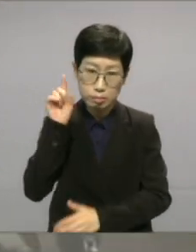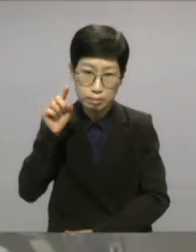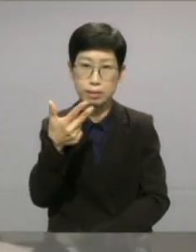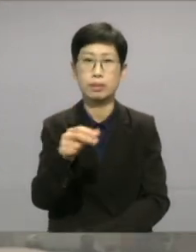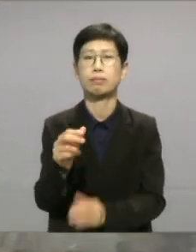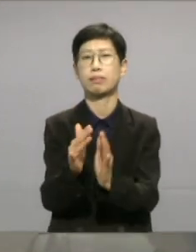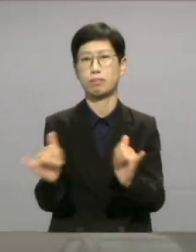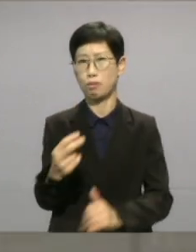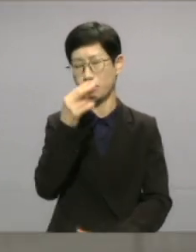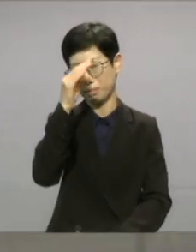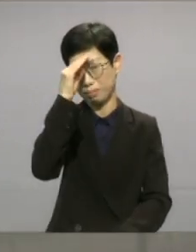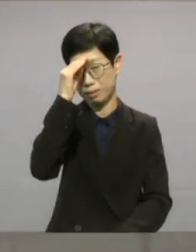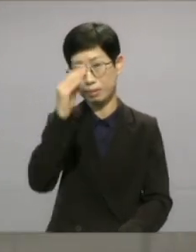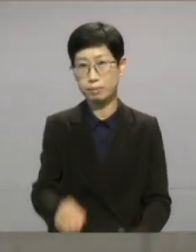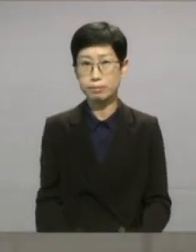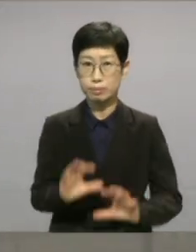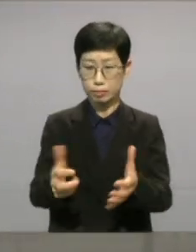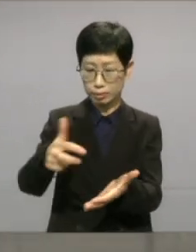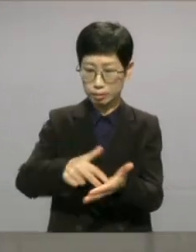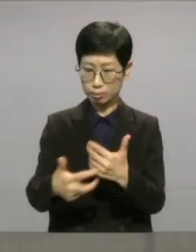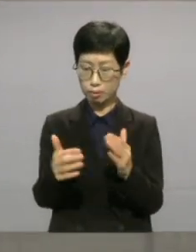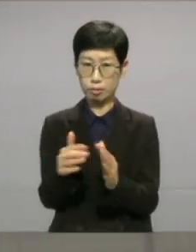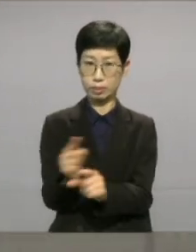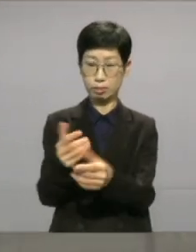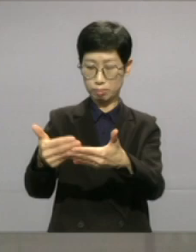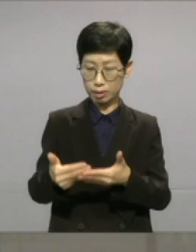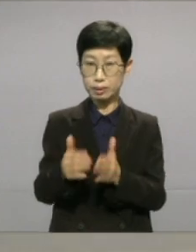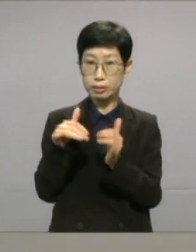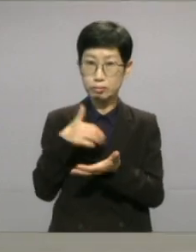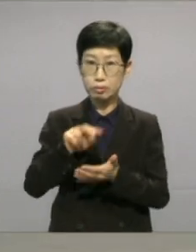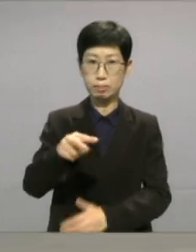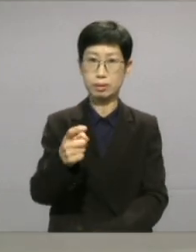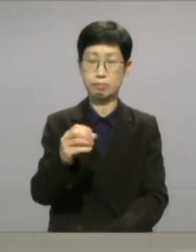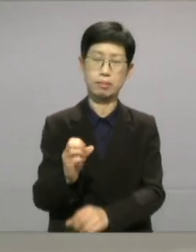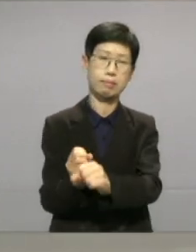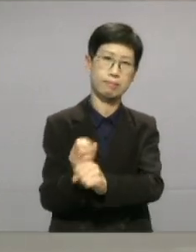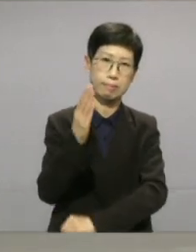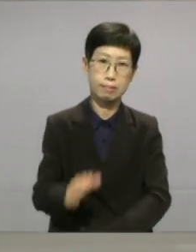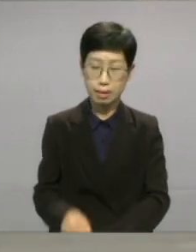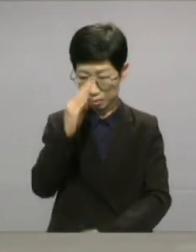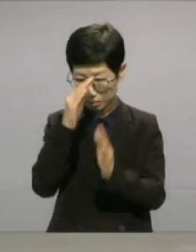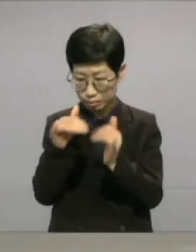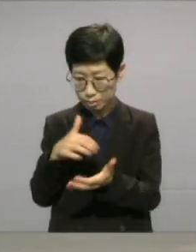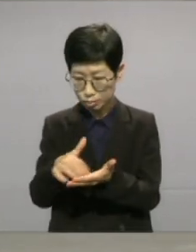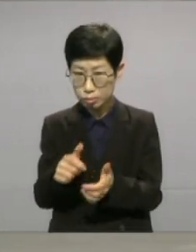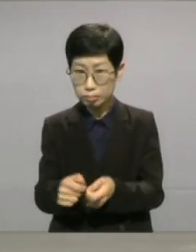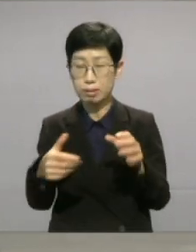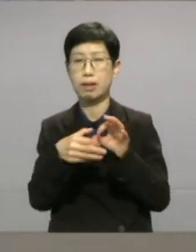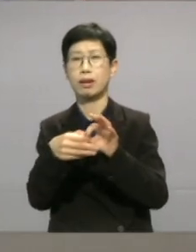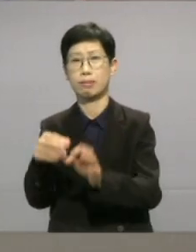있습니다 당국은 국립병원에서 치료받은 환자 수가 210만 명을 넘어섰다며 환자수는 계속 늘어날